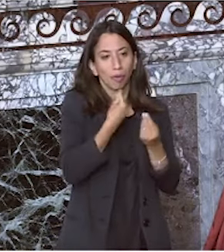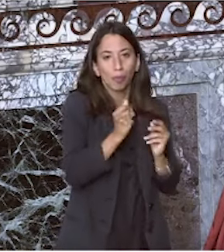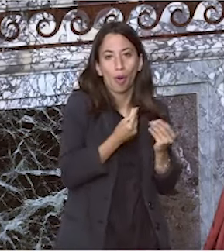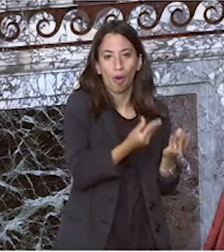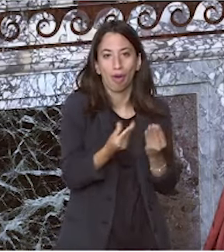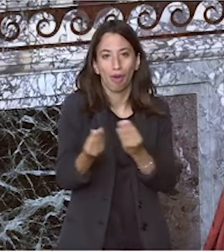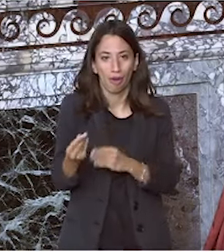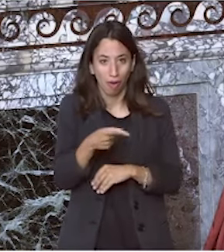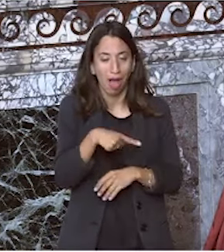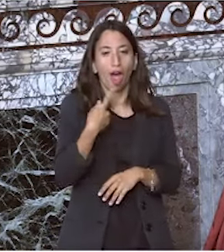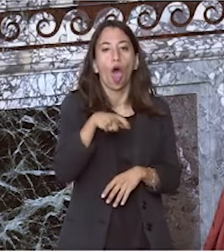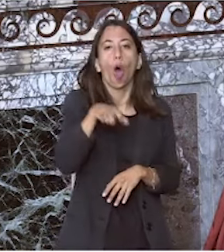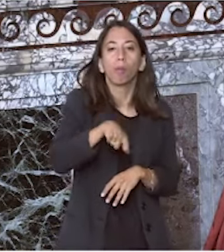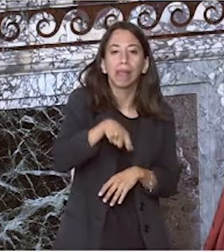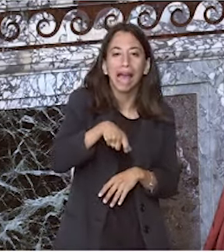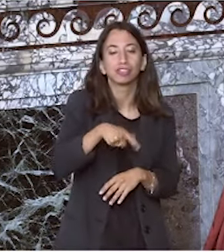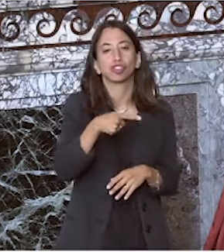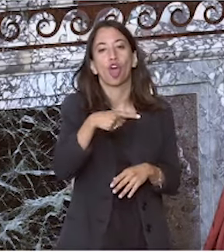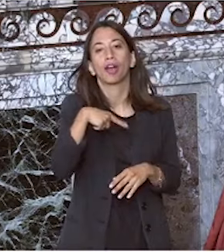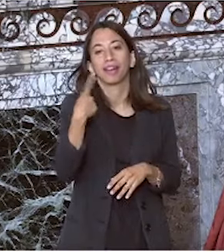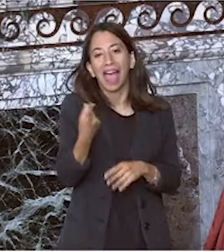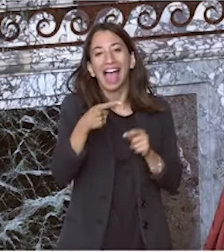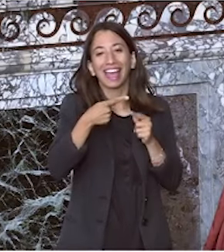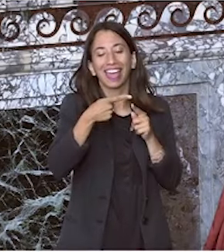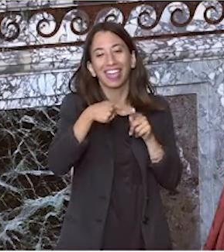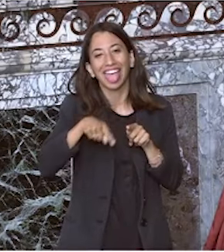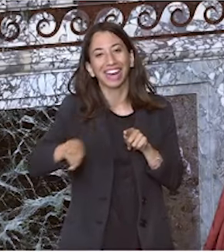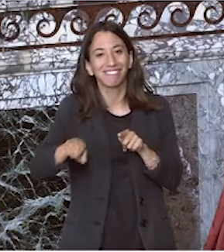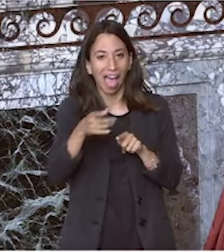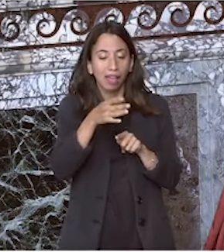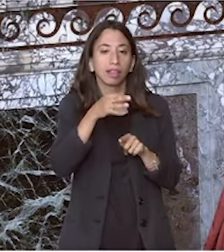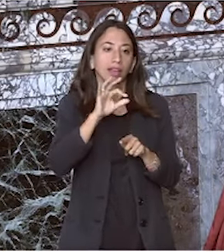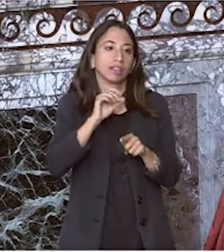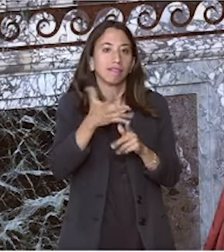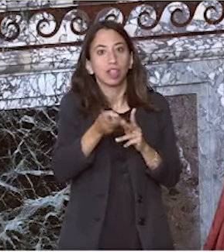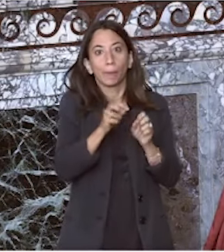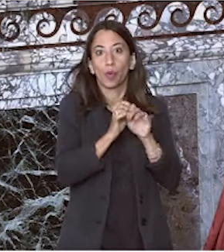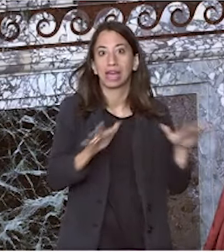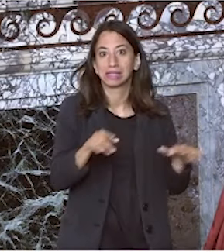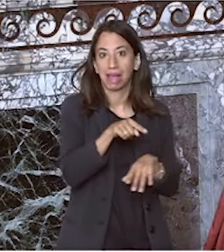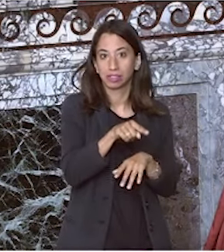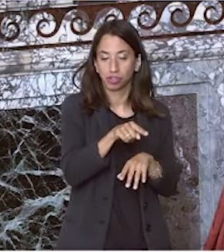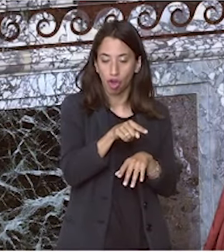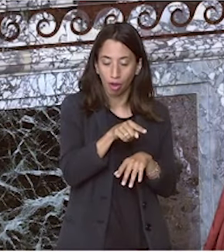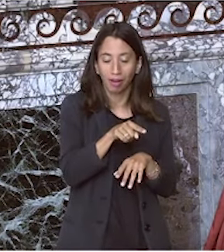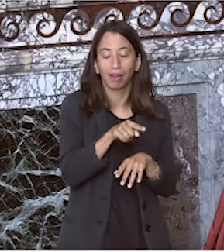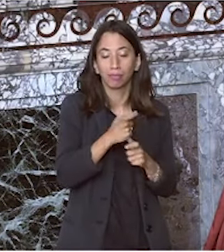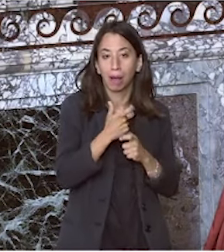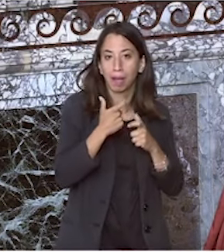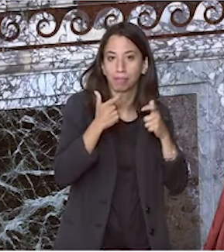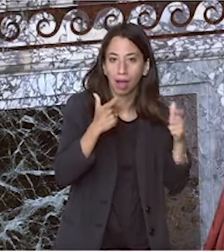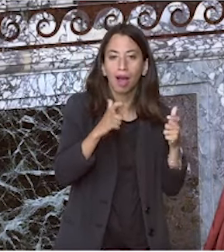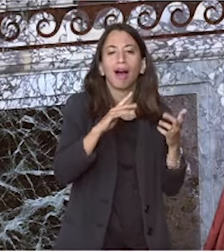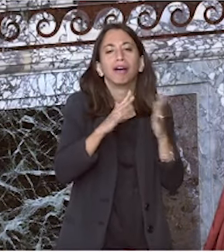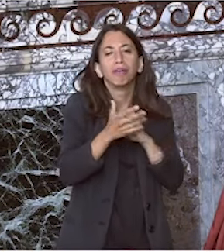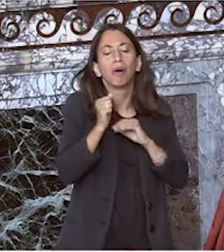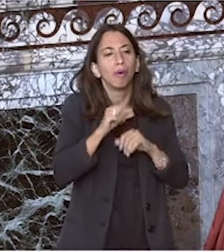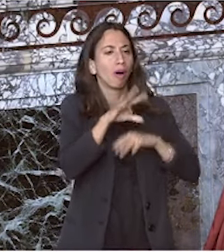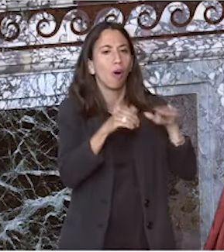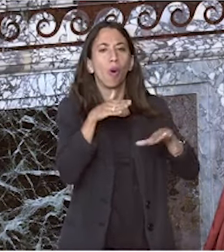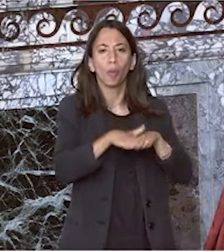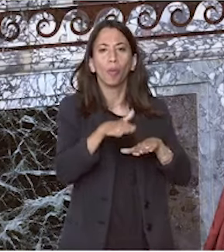le obbligazioni societarie e i derivati, stimolandone l'espansione. offrirebbe una forma di collaterale